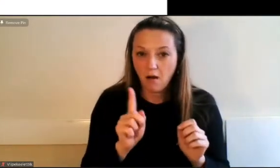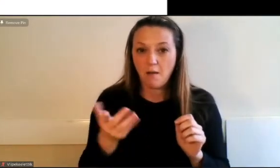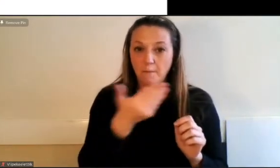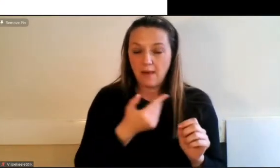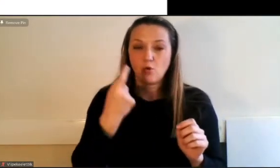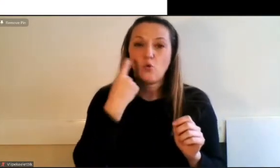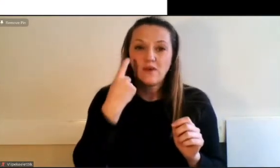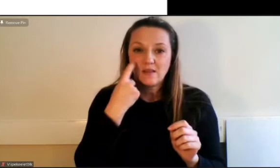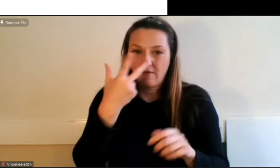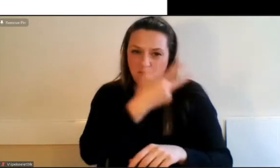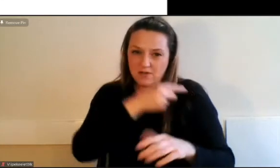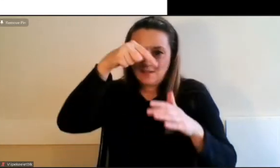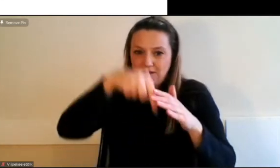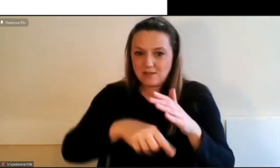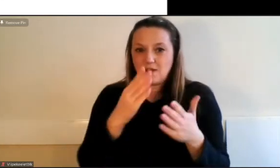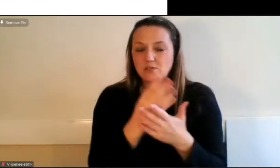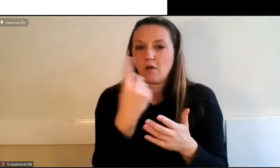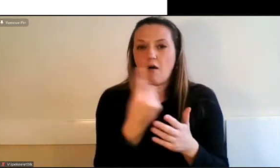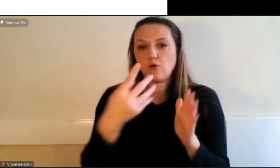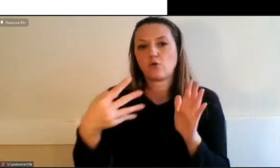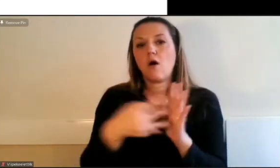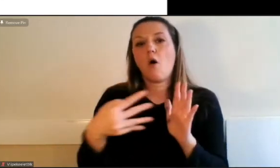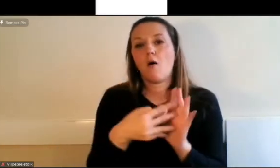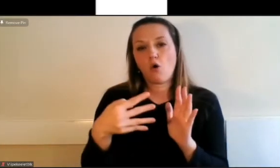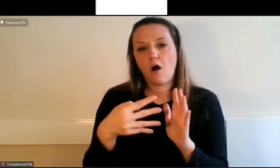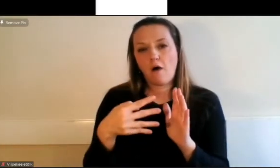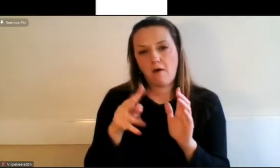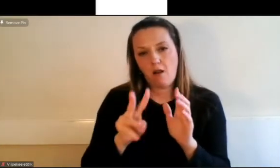teised immuunsüsteemi osad, et hakkake siin nüüd tööle.